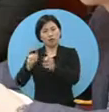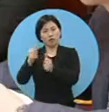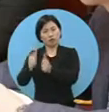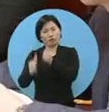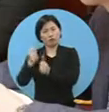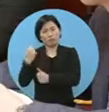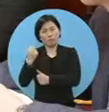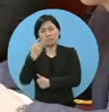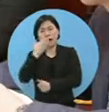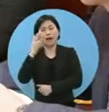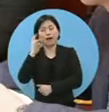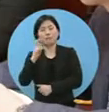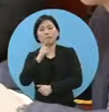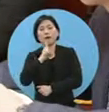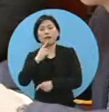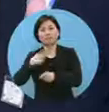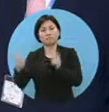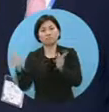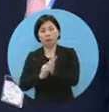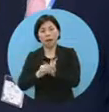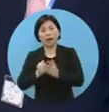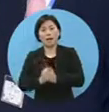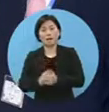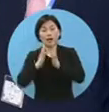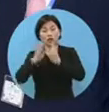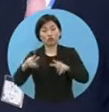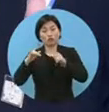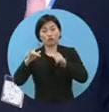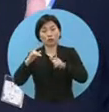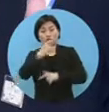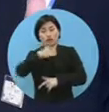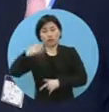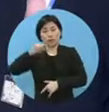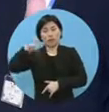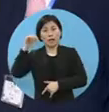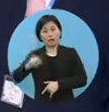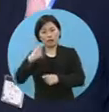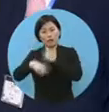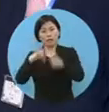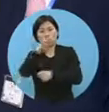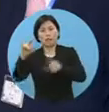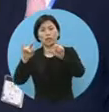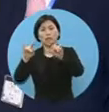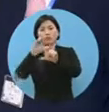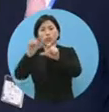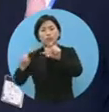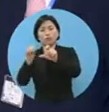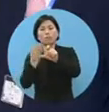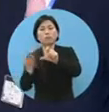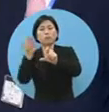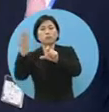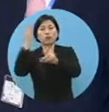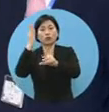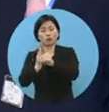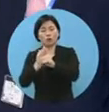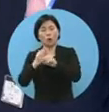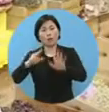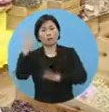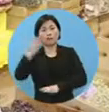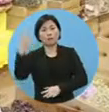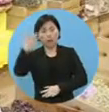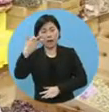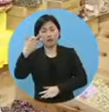평가했습니다. 영유아용 상품을 판매하는 중국 육아산업 규모는 해마다 15% 이상 성장하고 있으며